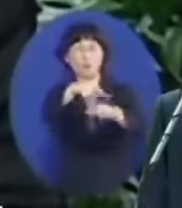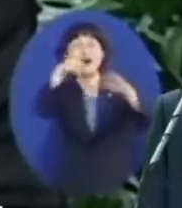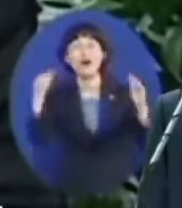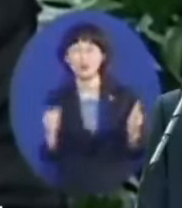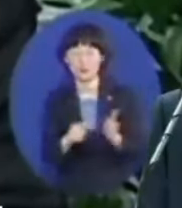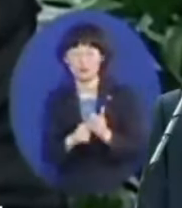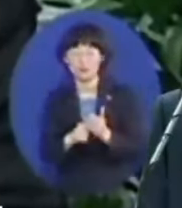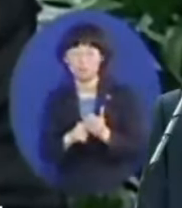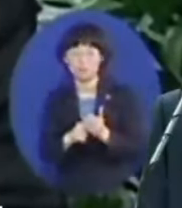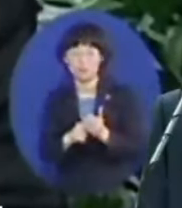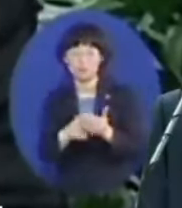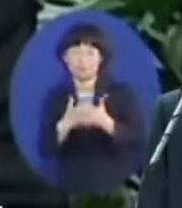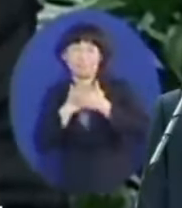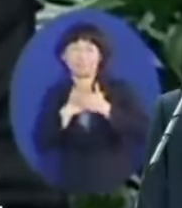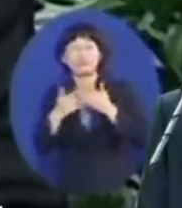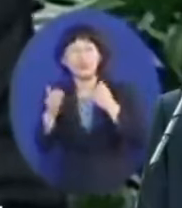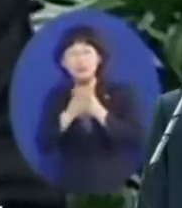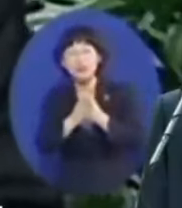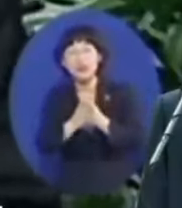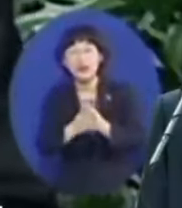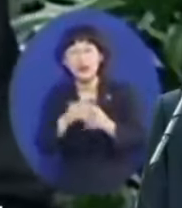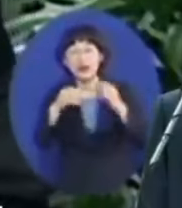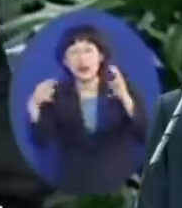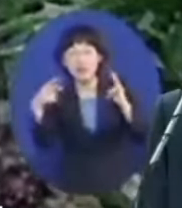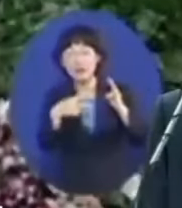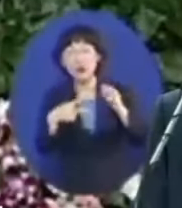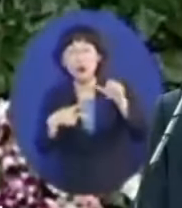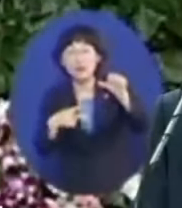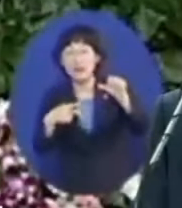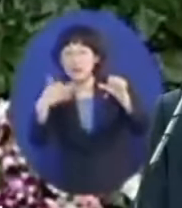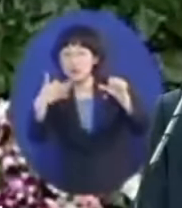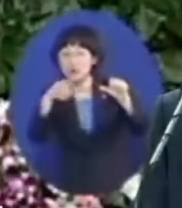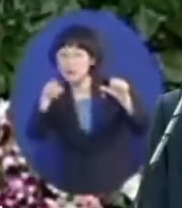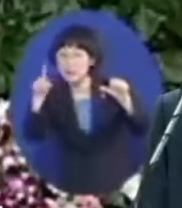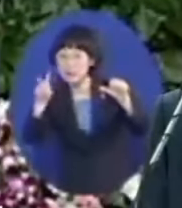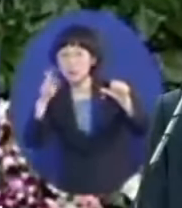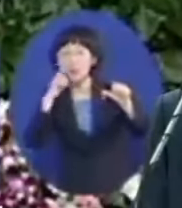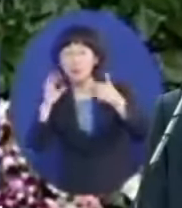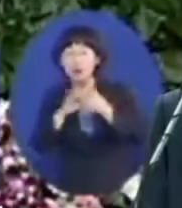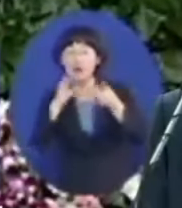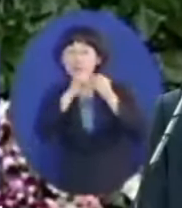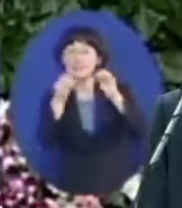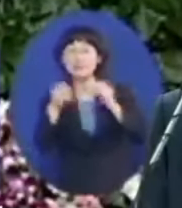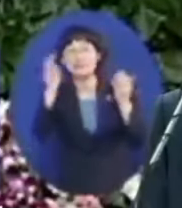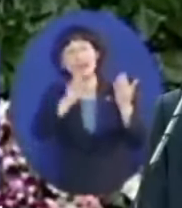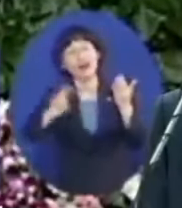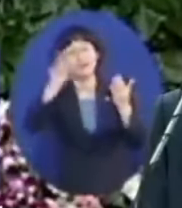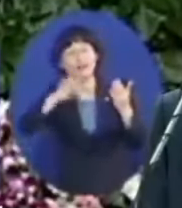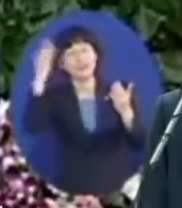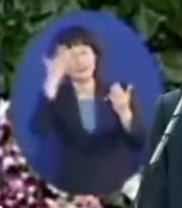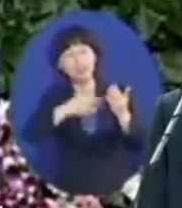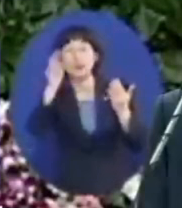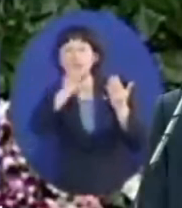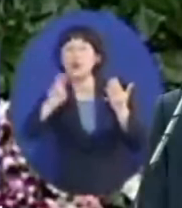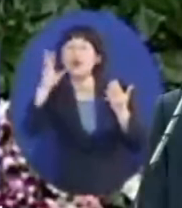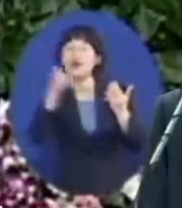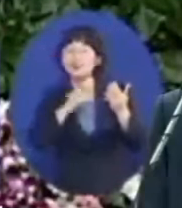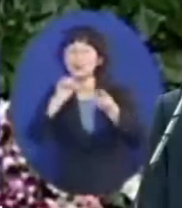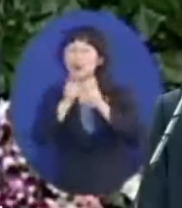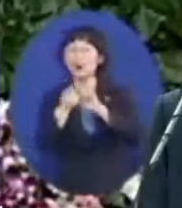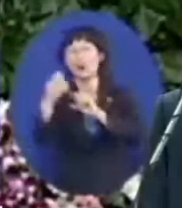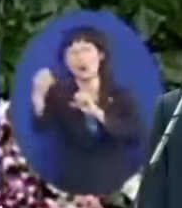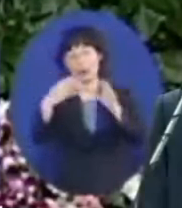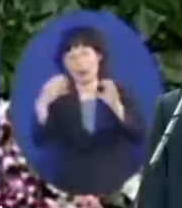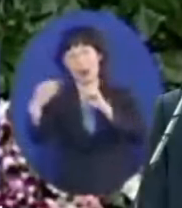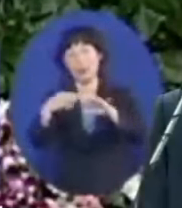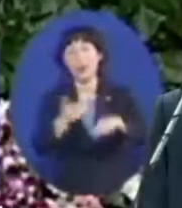마음을 점령하게 되는 것입니다. 에베소 5장 19절로 20절에 시와 찬송과 신령한 노래들로 서로 화답하며